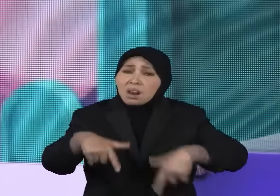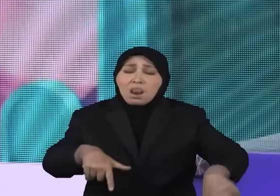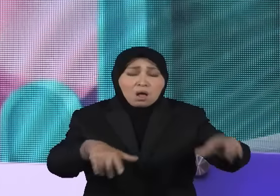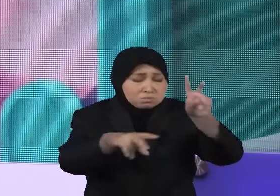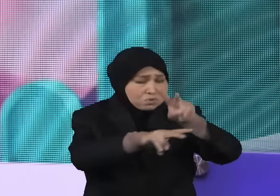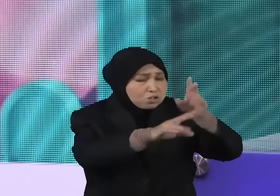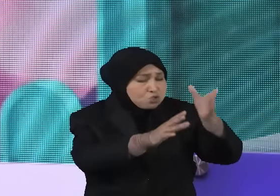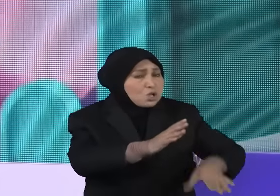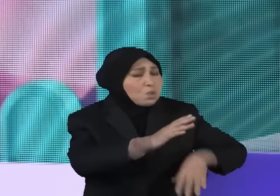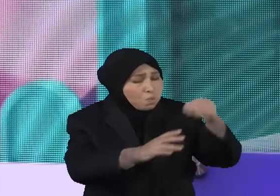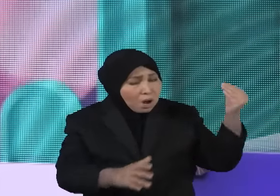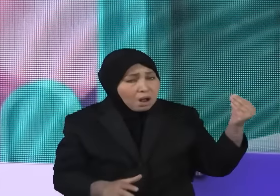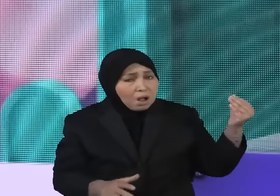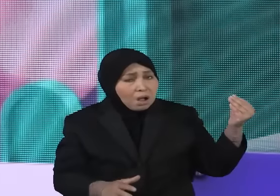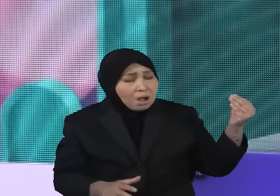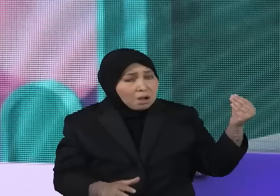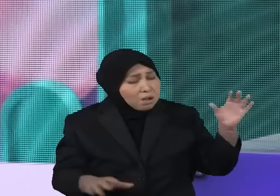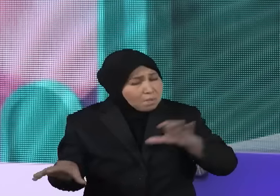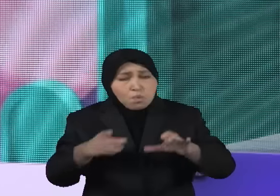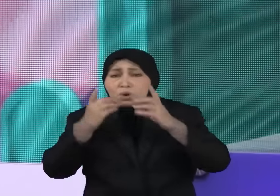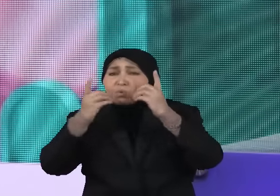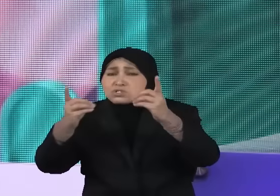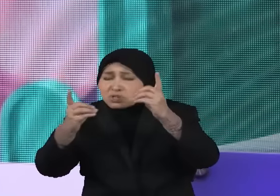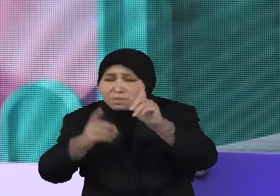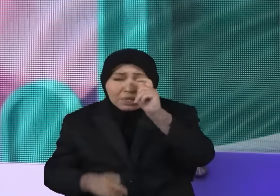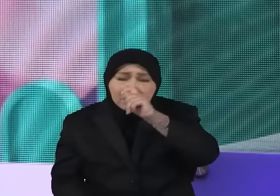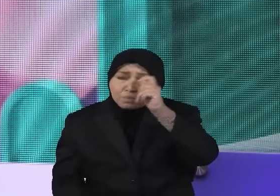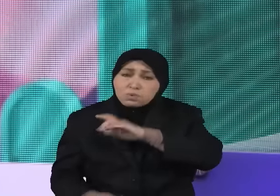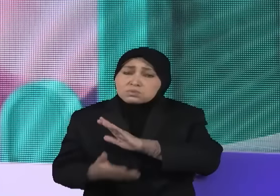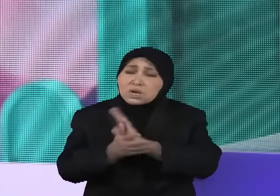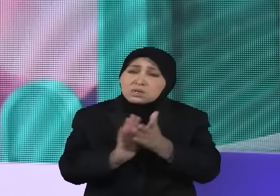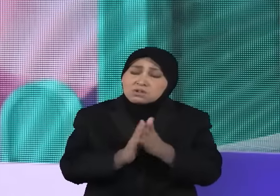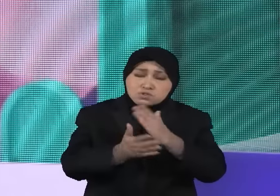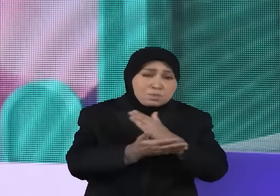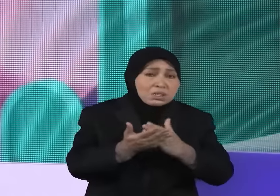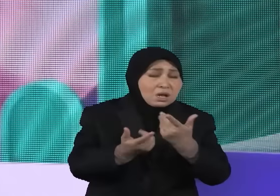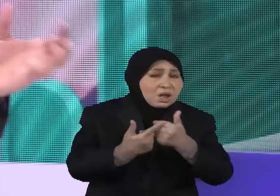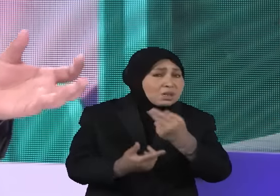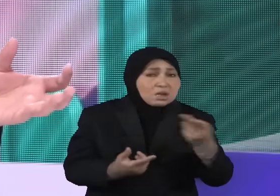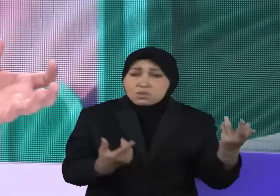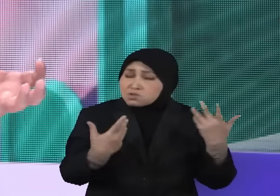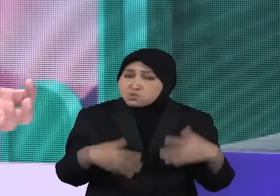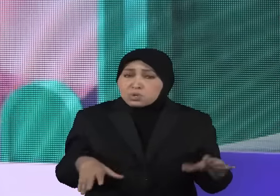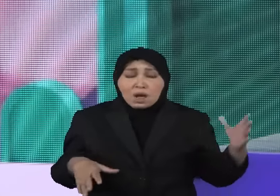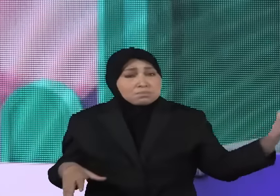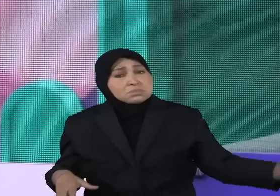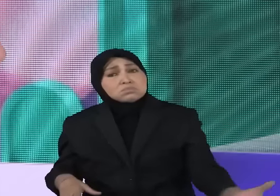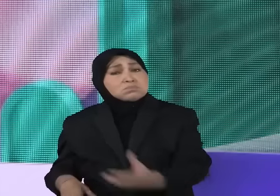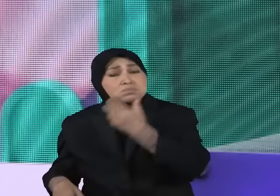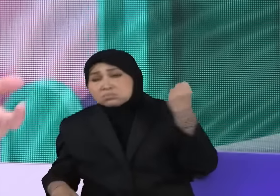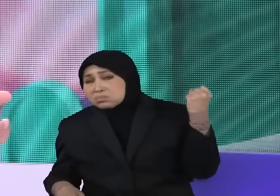luar dan saksi luar pula melakukan dosa menipu, maka sebahagian daripada harta itu sudah pun dirampas